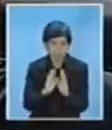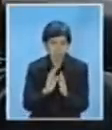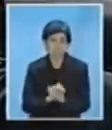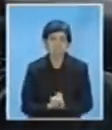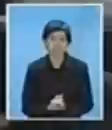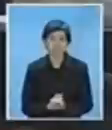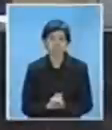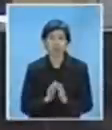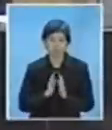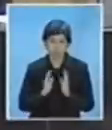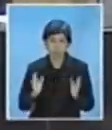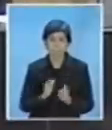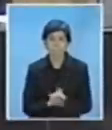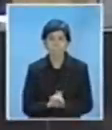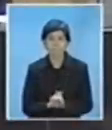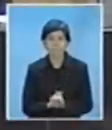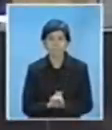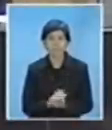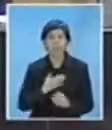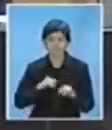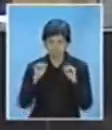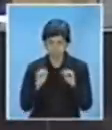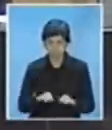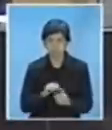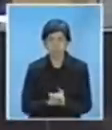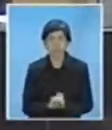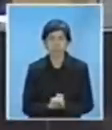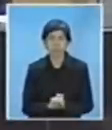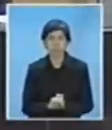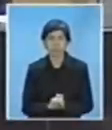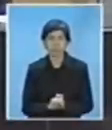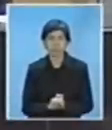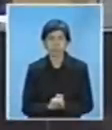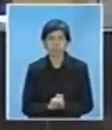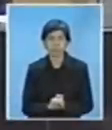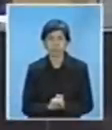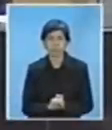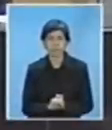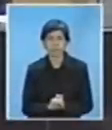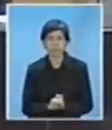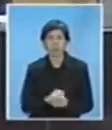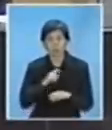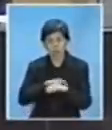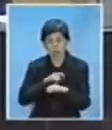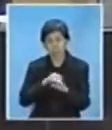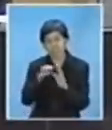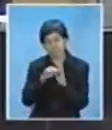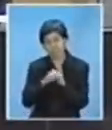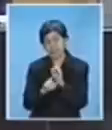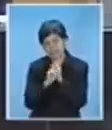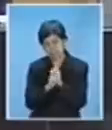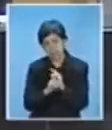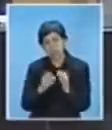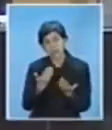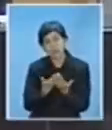ราบขอบคุณ ครับขอบคุณครับผมวินิจฉัยครับเป็นไปตามเวลาที่กำหนดให้นะครับส่วน